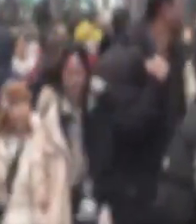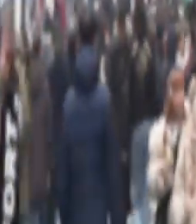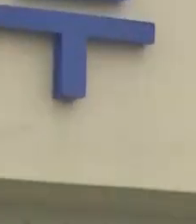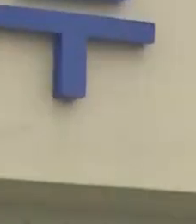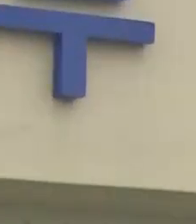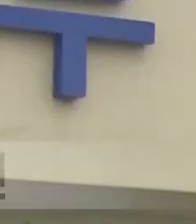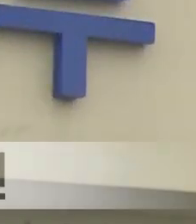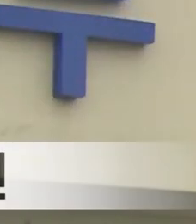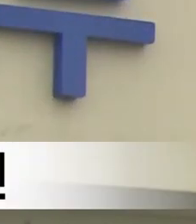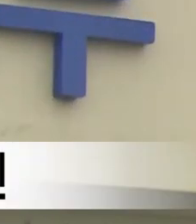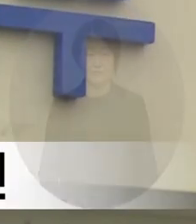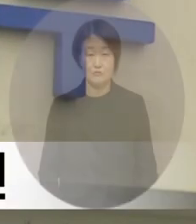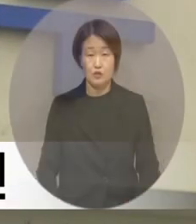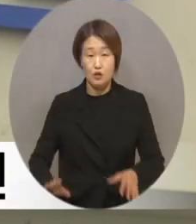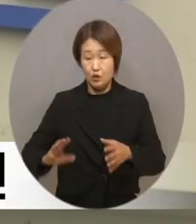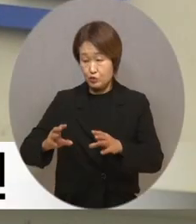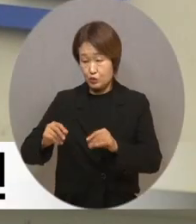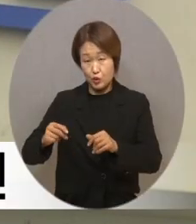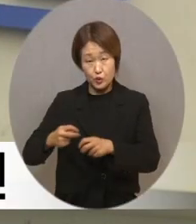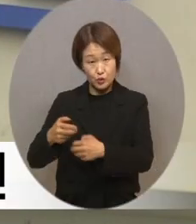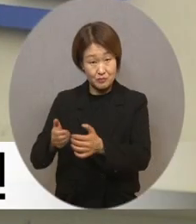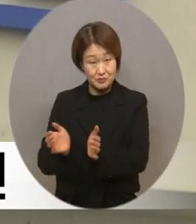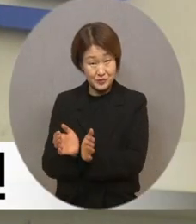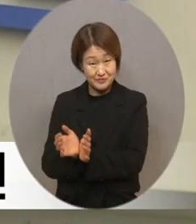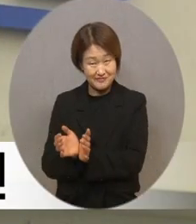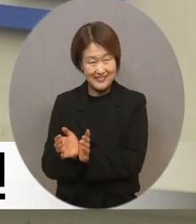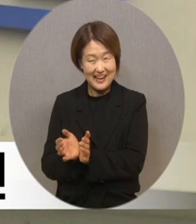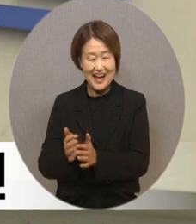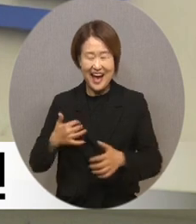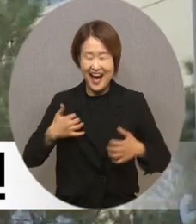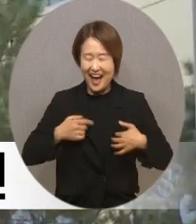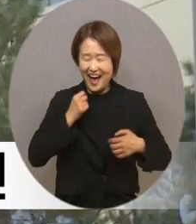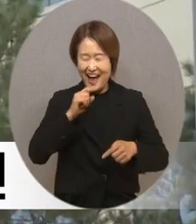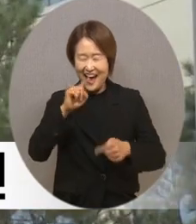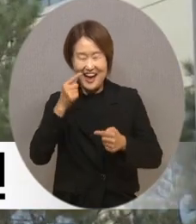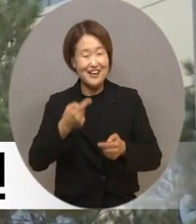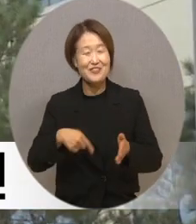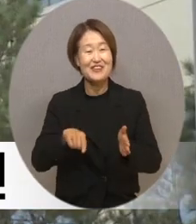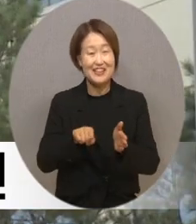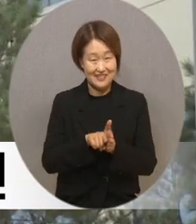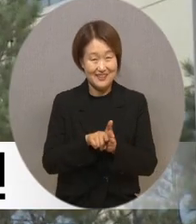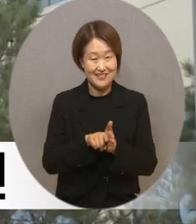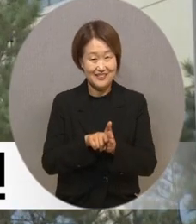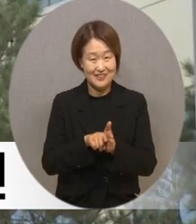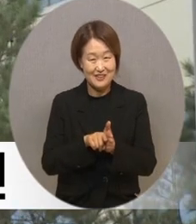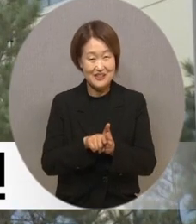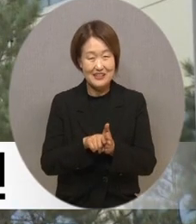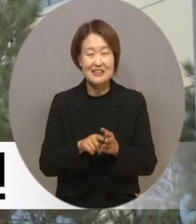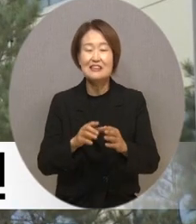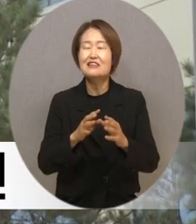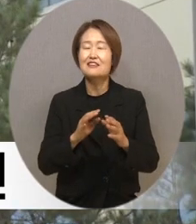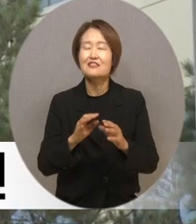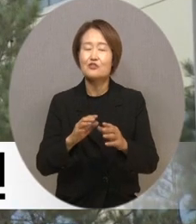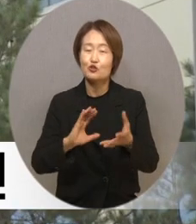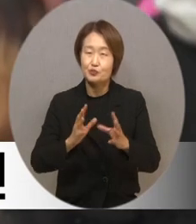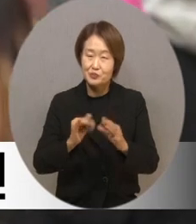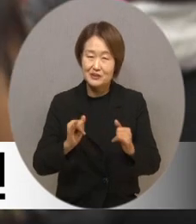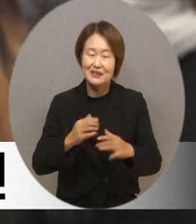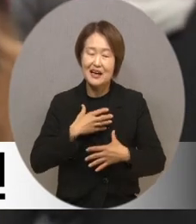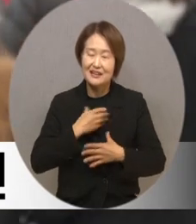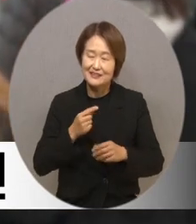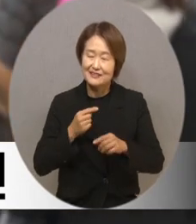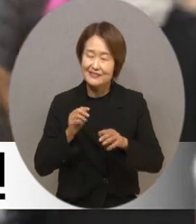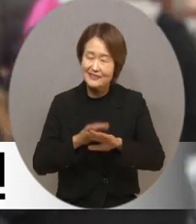은입니다 국토교통부가 즐겁 명절을 위 대책을 발표했습니다